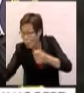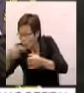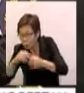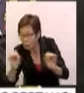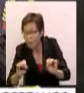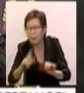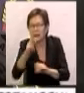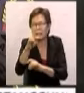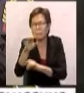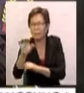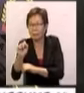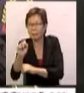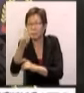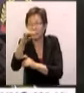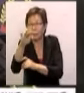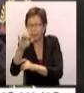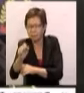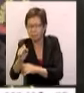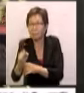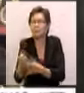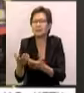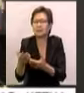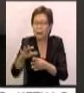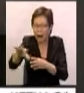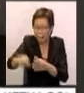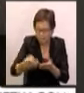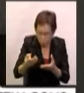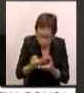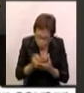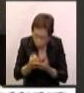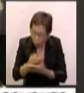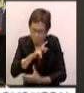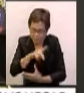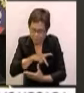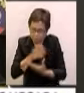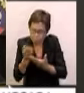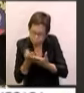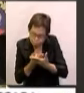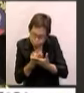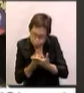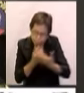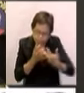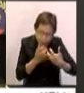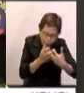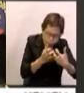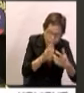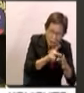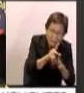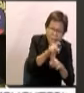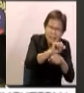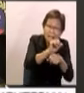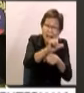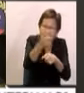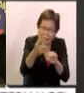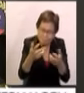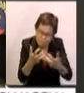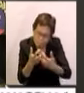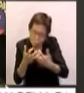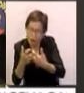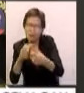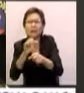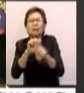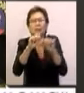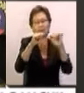akan berusaha untuk mengambil profil peribadi mereka dan untuk padankan kerjaya